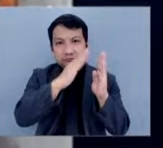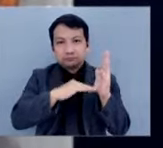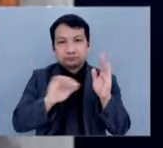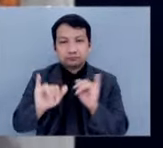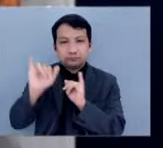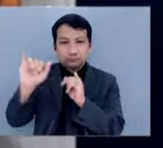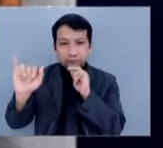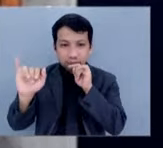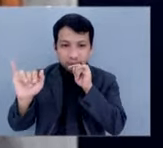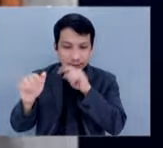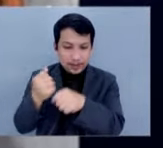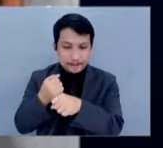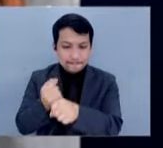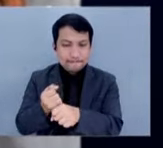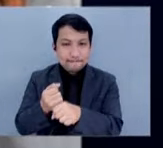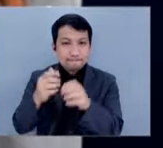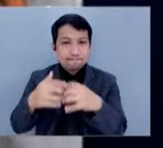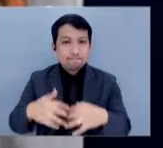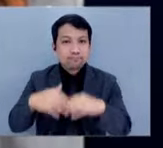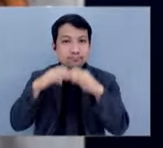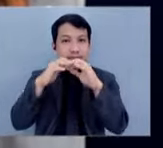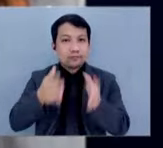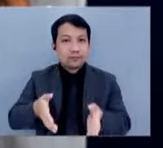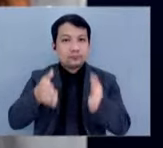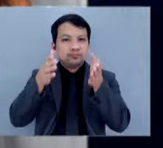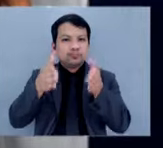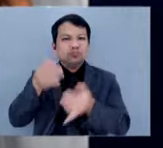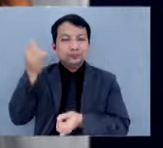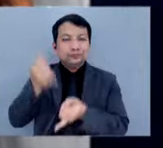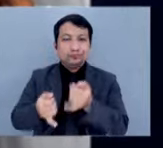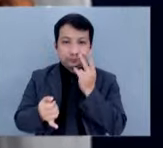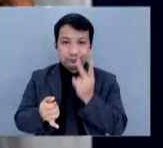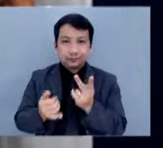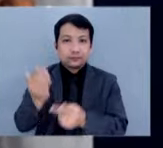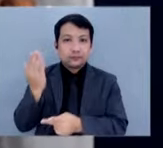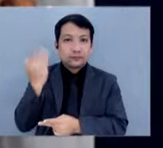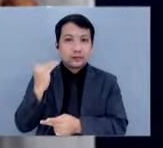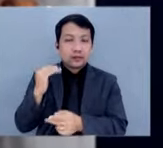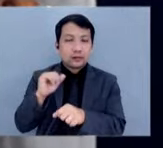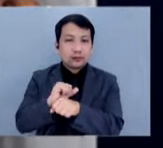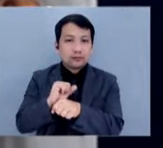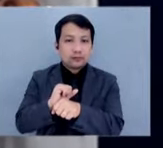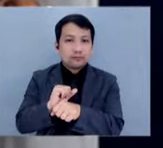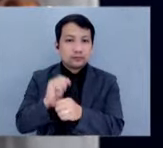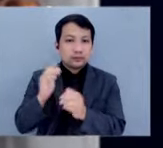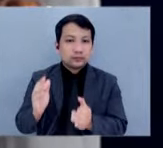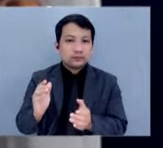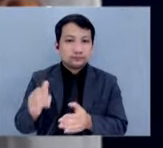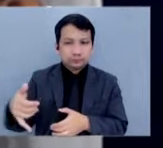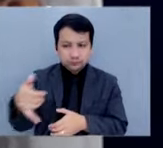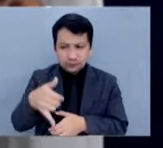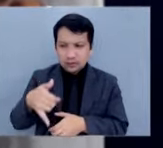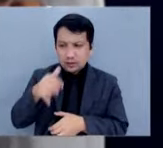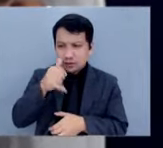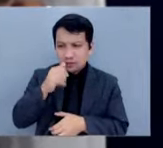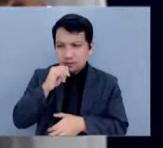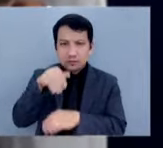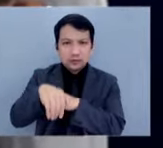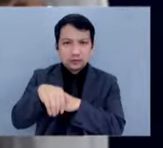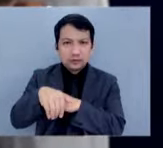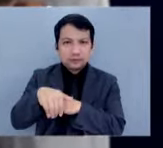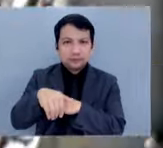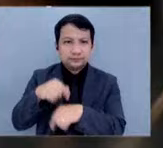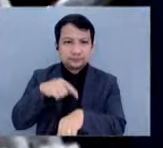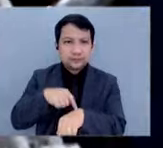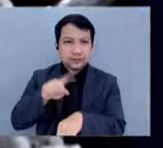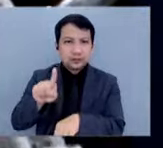sa ginagawang commercial establishment. Huli siyang nakita ng mga kapwa-trabahador na umiinom ng alak kagabi hanggang alauna ng